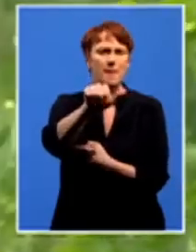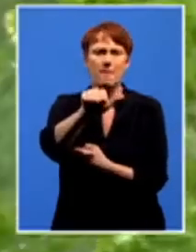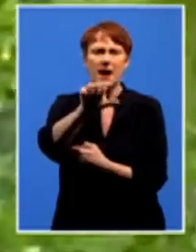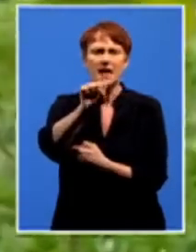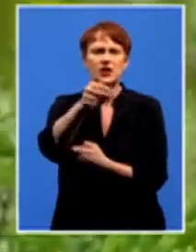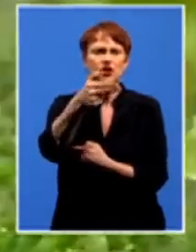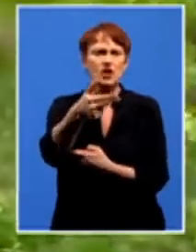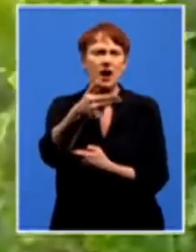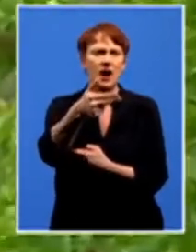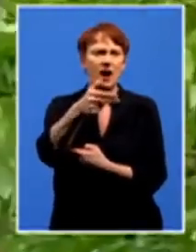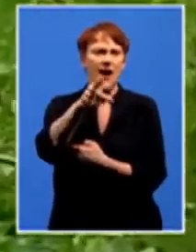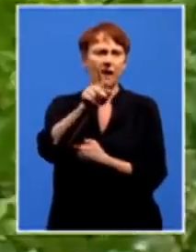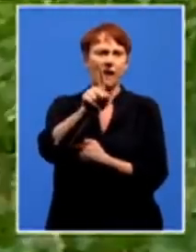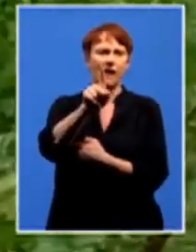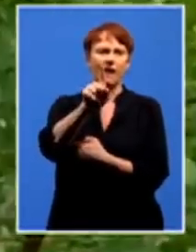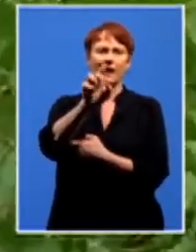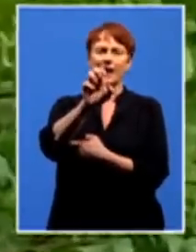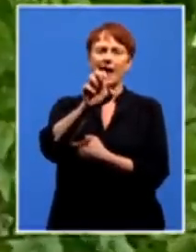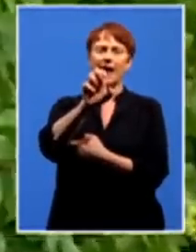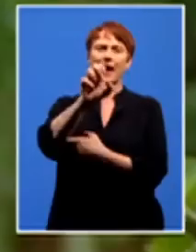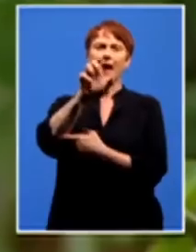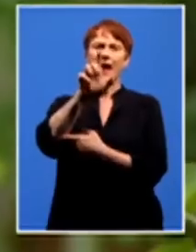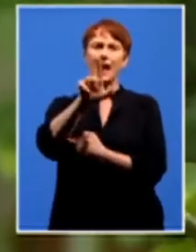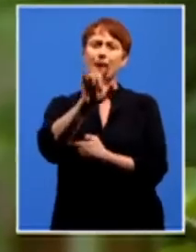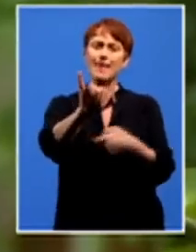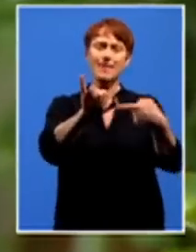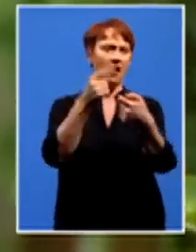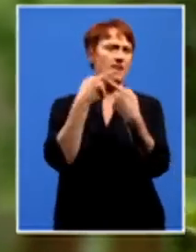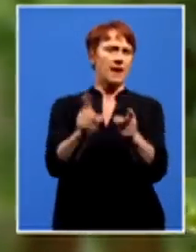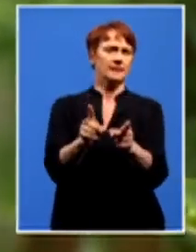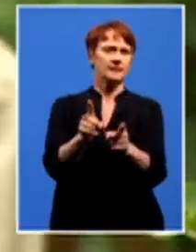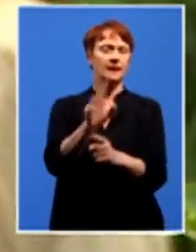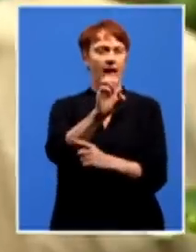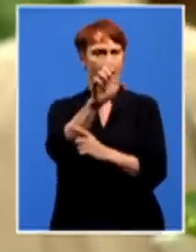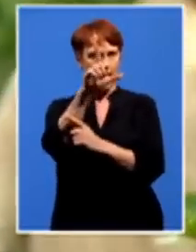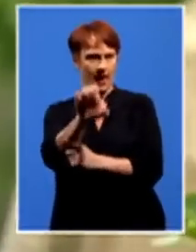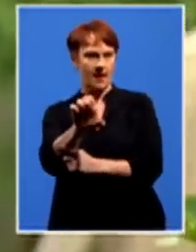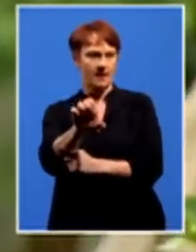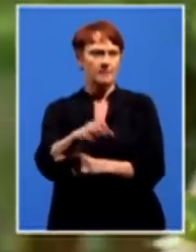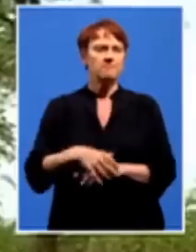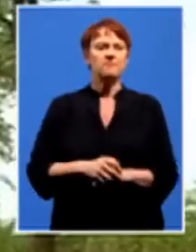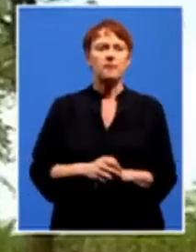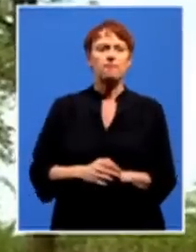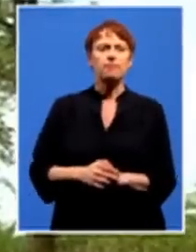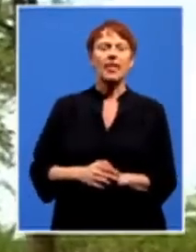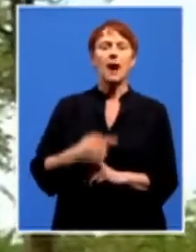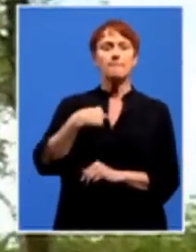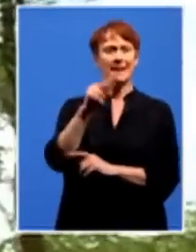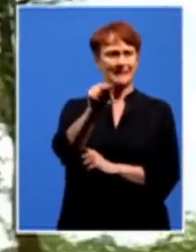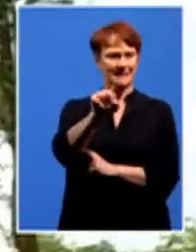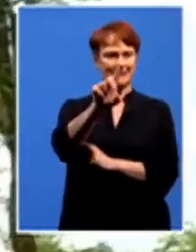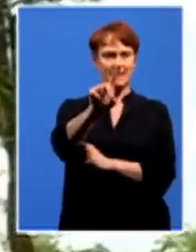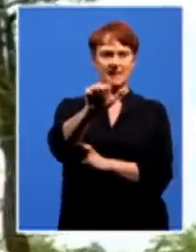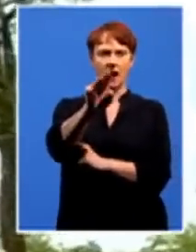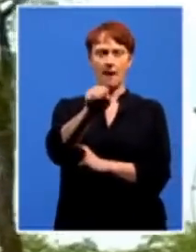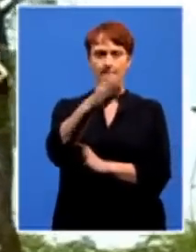Mashakele hayi Mashakele. Loko ni ta la ni suka kaya aka ndhambi ka Dzumeri